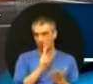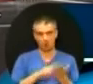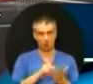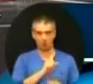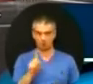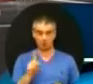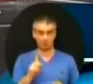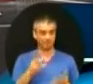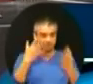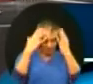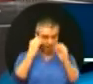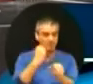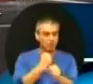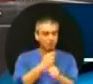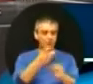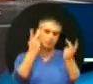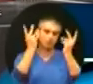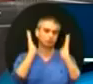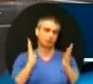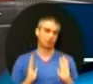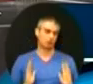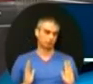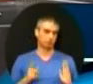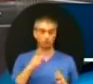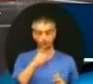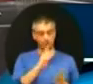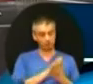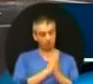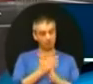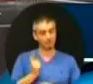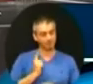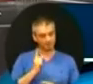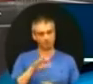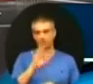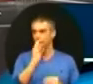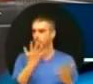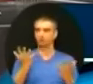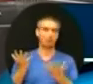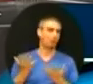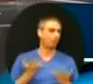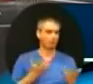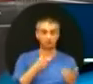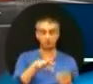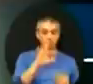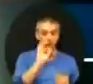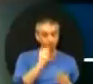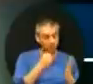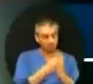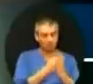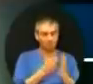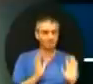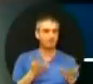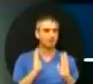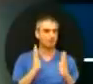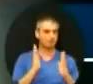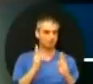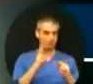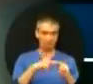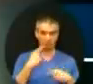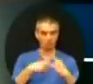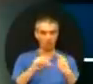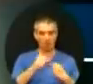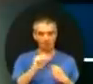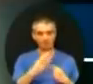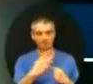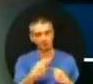נכון. וכבוד העובדים הוא חשוב מאוד. כשאתה מפריט, בסוף אתה מוצא כזה דבר. אתה מוצא בקצה מהר מאוד, אחרי דור א', ב'